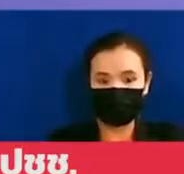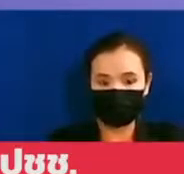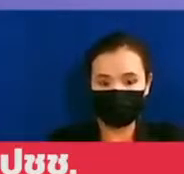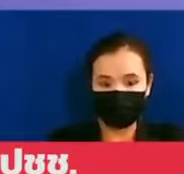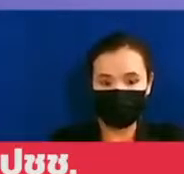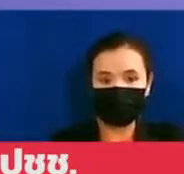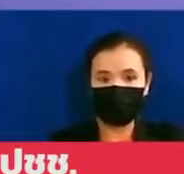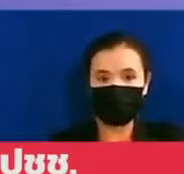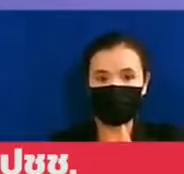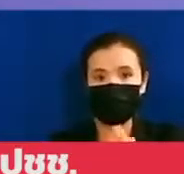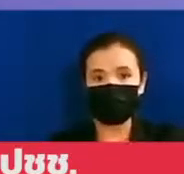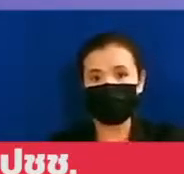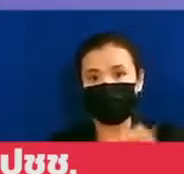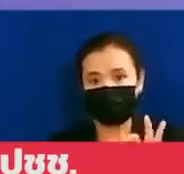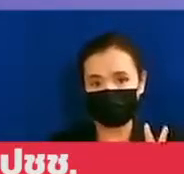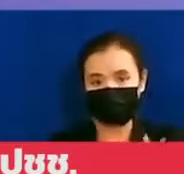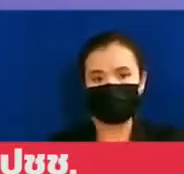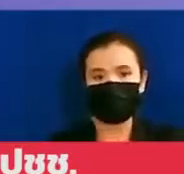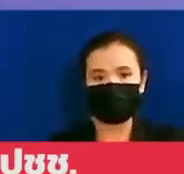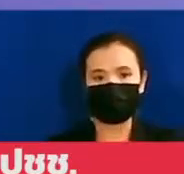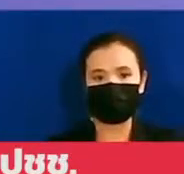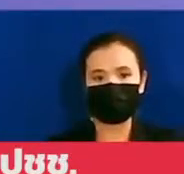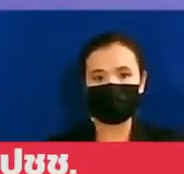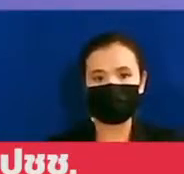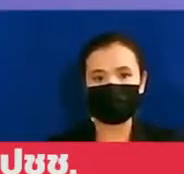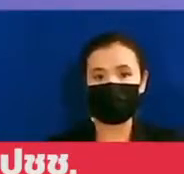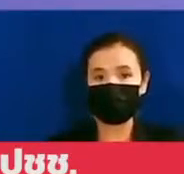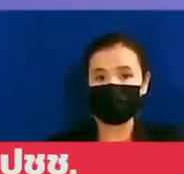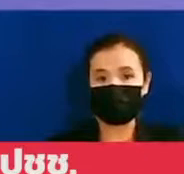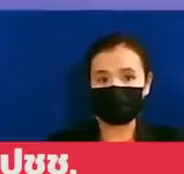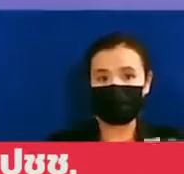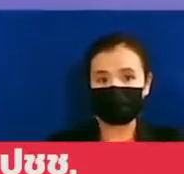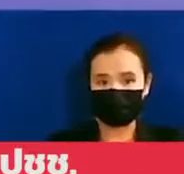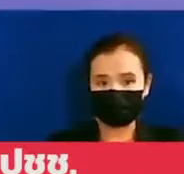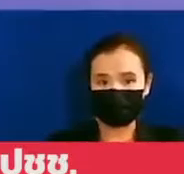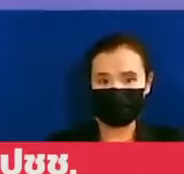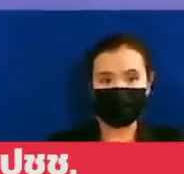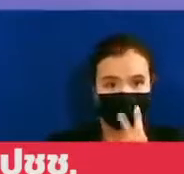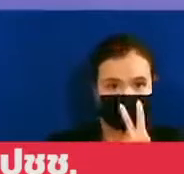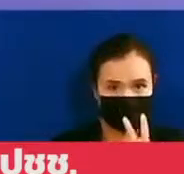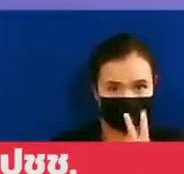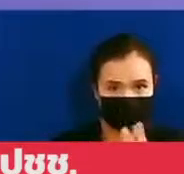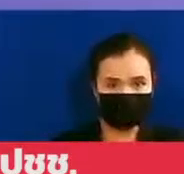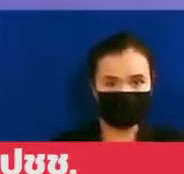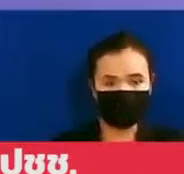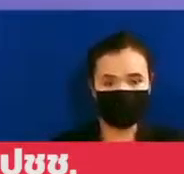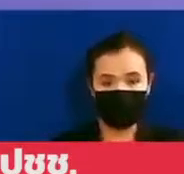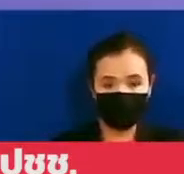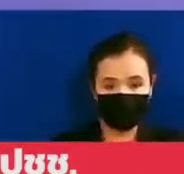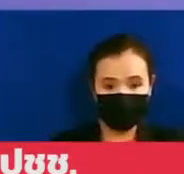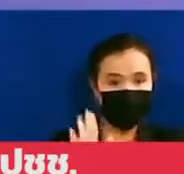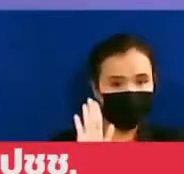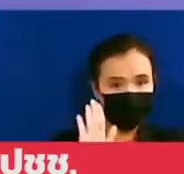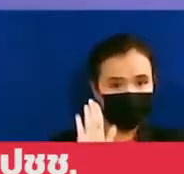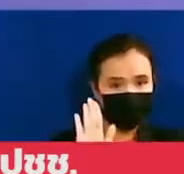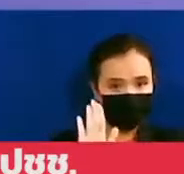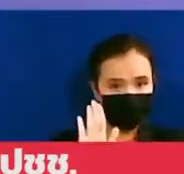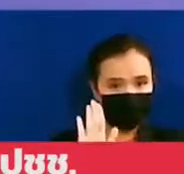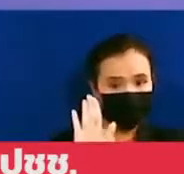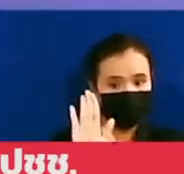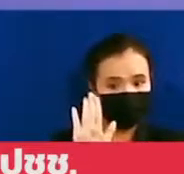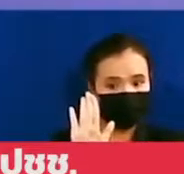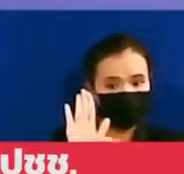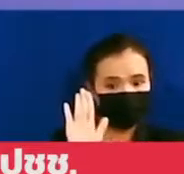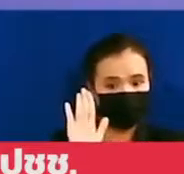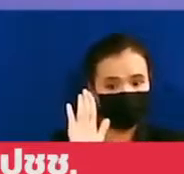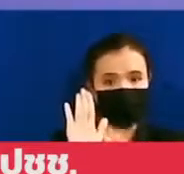ซึ่งทางกองควบคุมโรคติดต่อร่วมกับศูนย์บริการสาธารณสุขสำนักงานในเขตพื้นที่ได้วางแผนการตรวจเชิงรุกด้วย